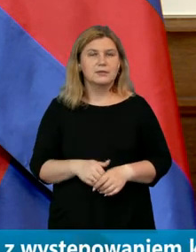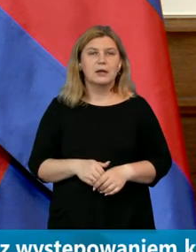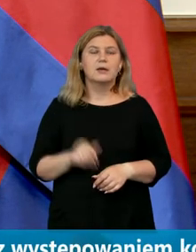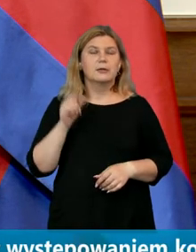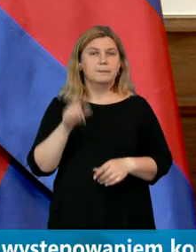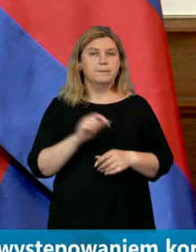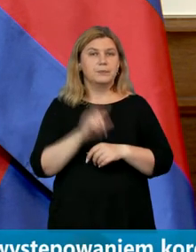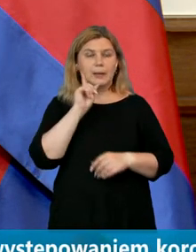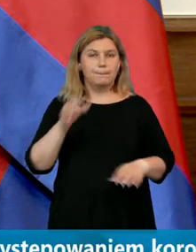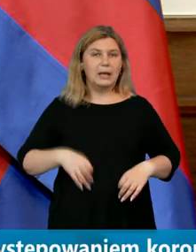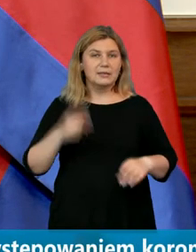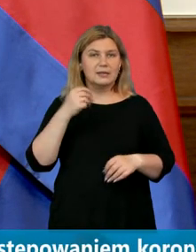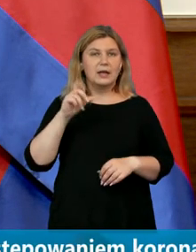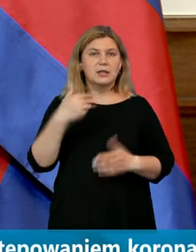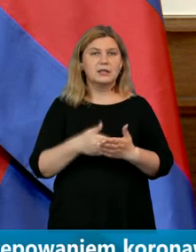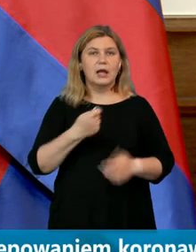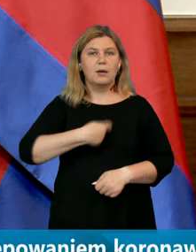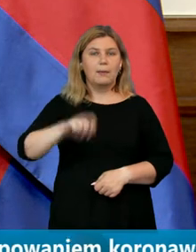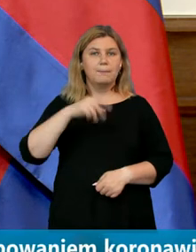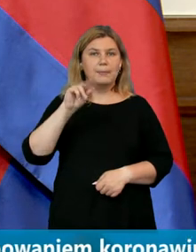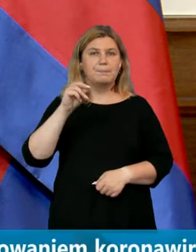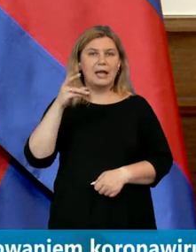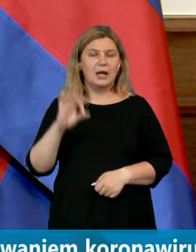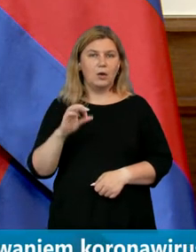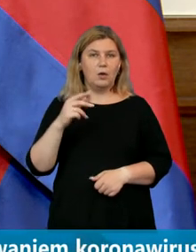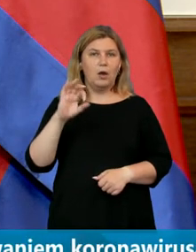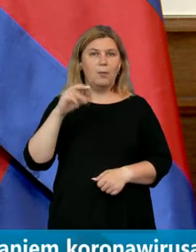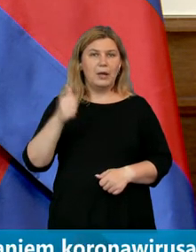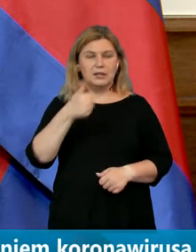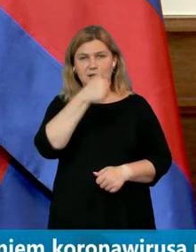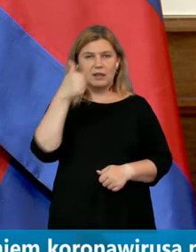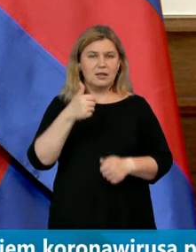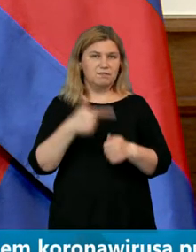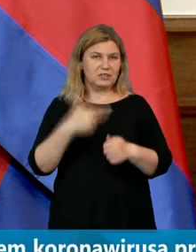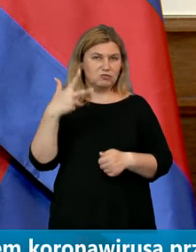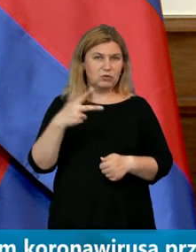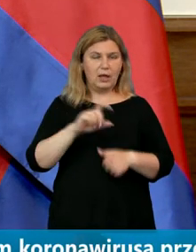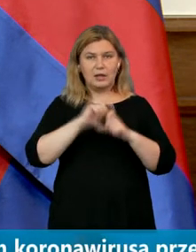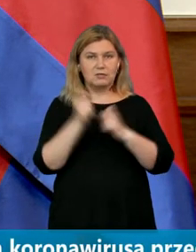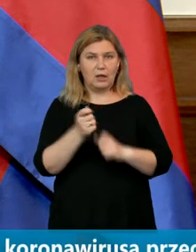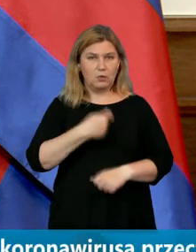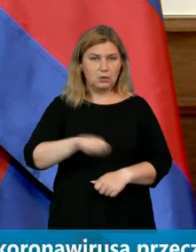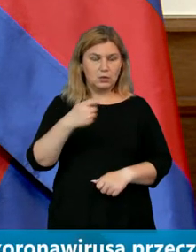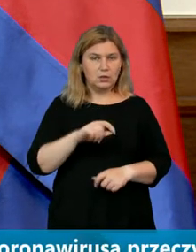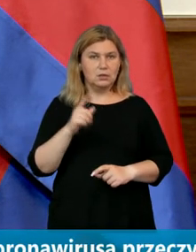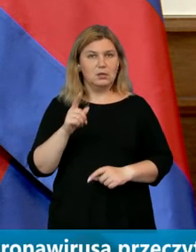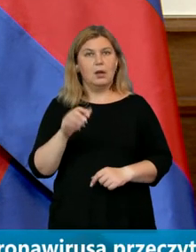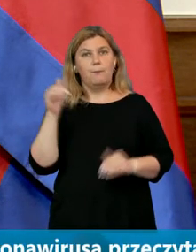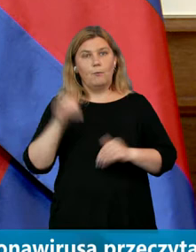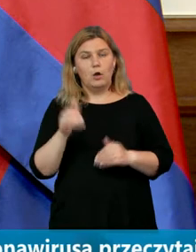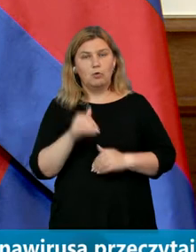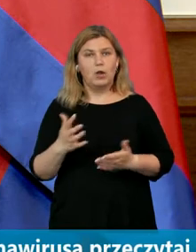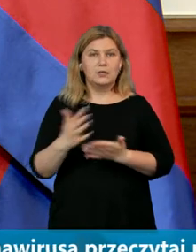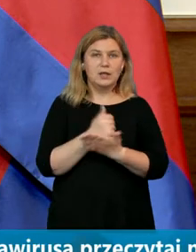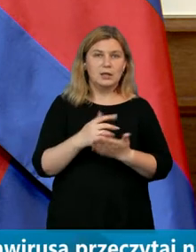pisze, dlaczego korty na PKO Open zostały wynajęte za 1 zł 23 groszy na cały turniej? Czy to nie czas, aby coś można było zarobić